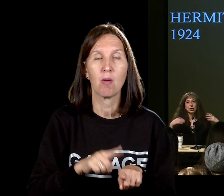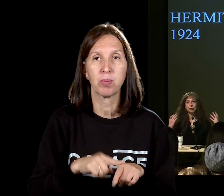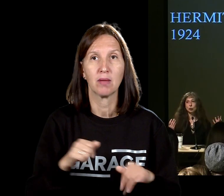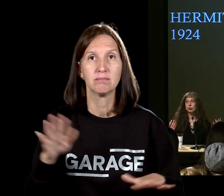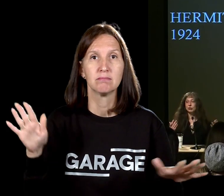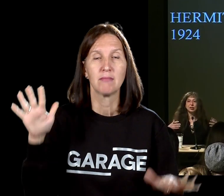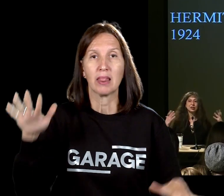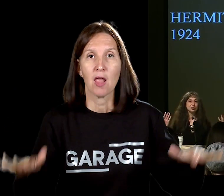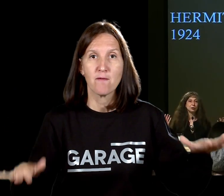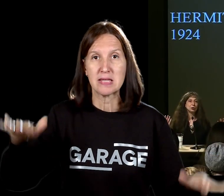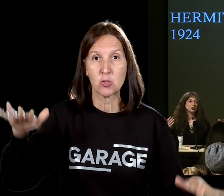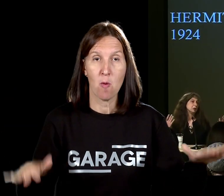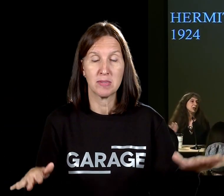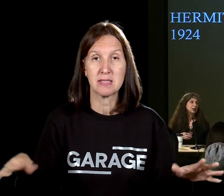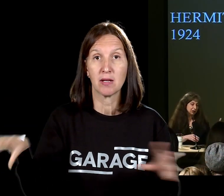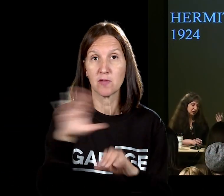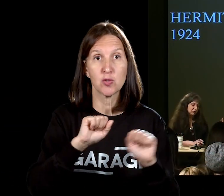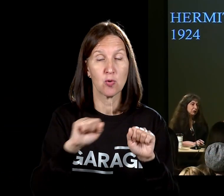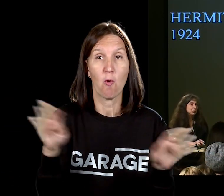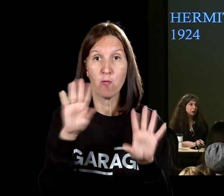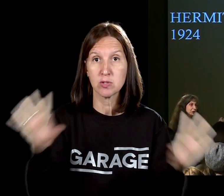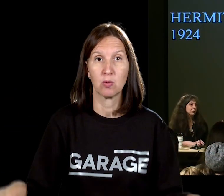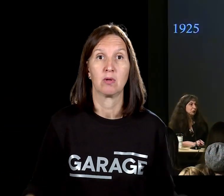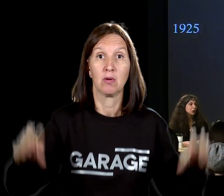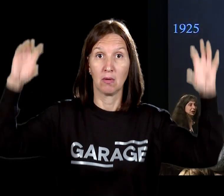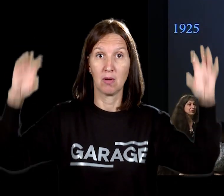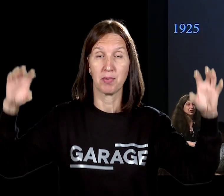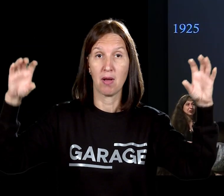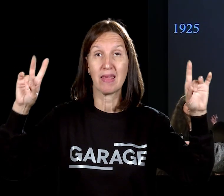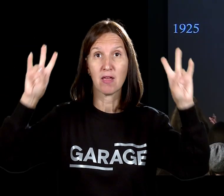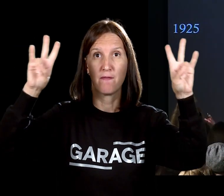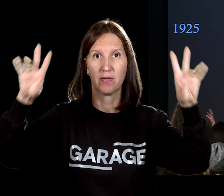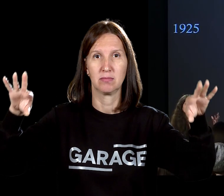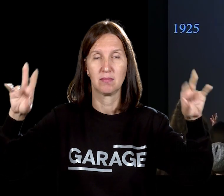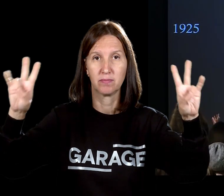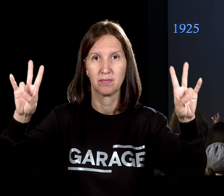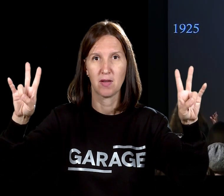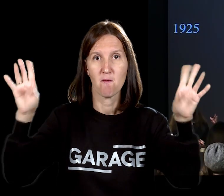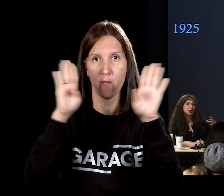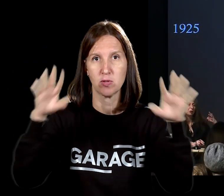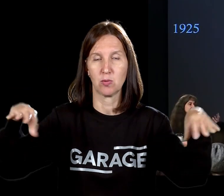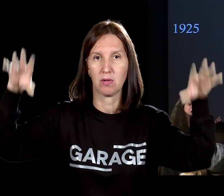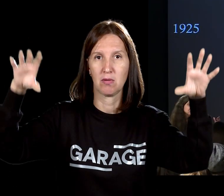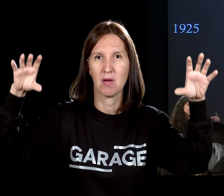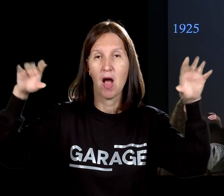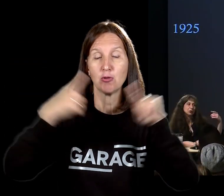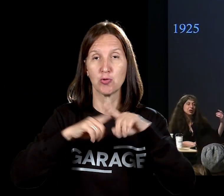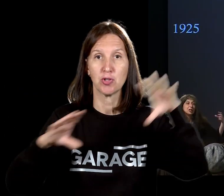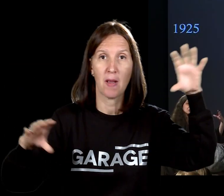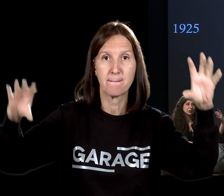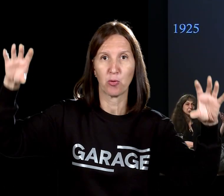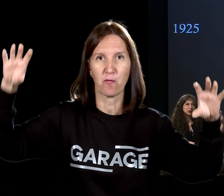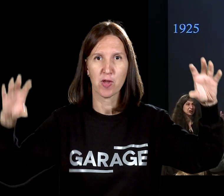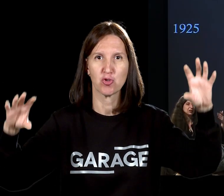все вдруг взлетело в воздух, и там в этом воздухе зависло, и там осталось в этом ощущении подвешенности, где